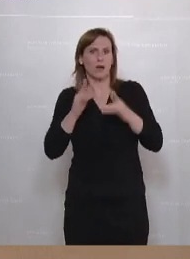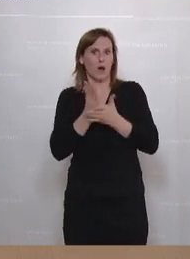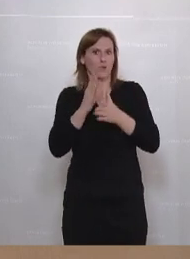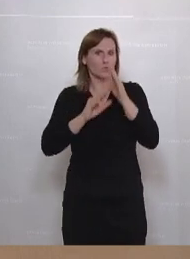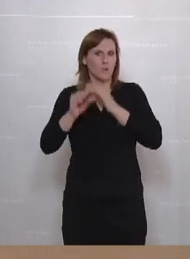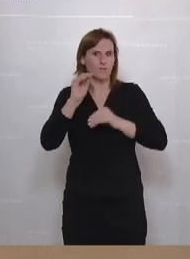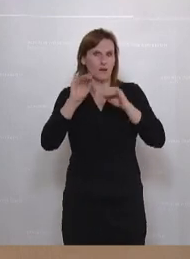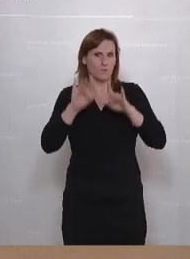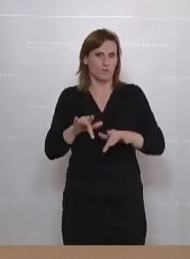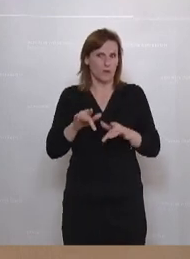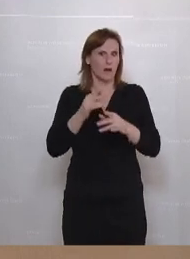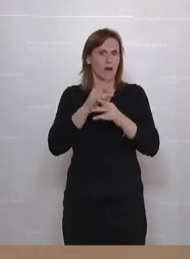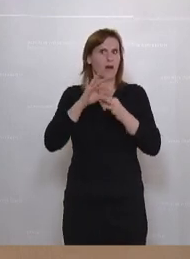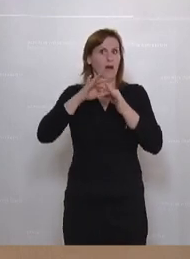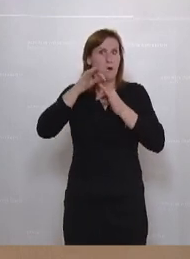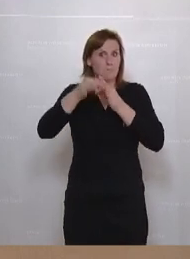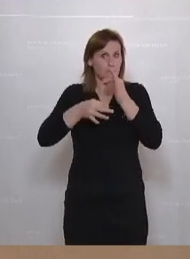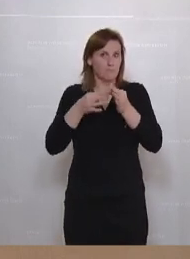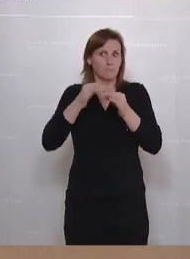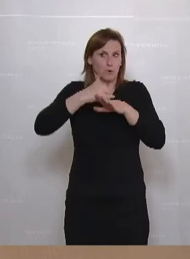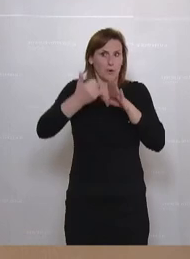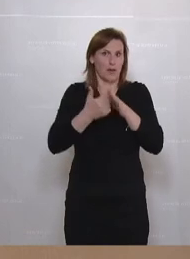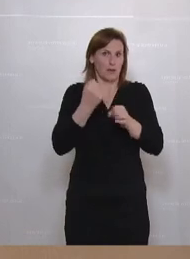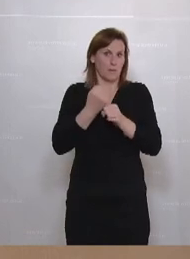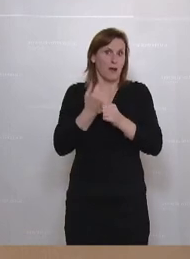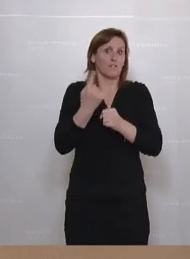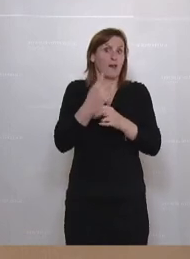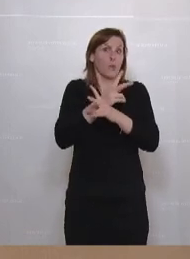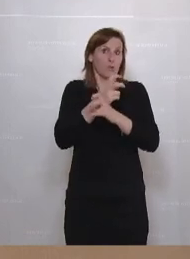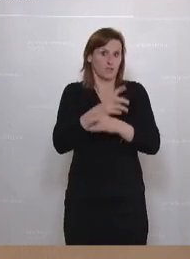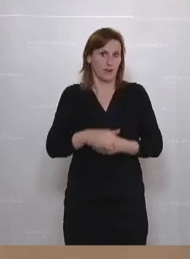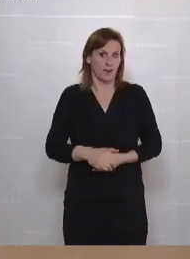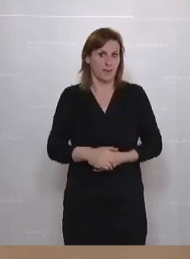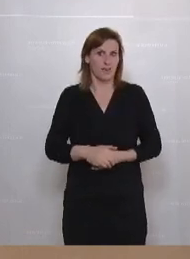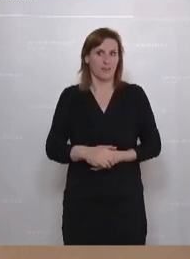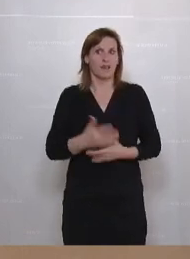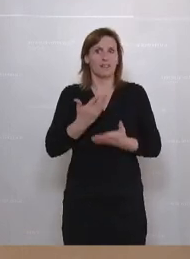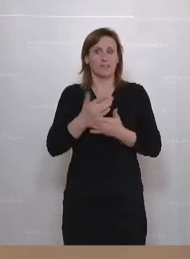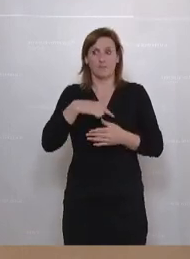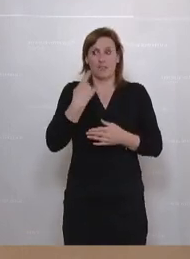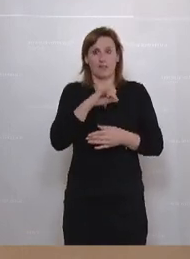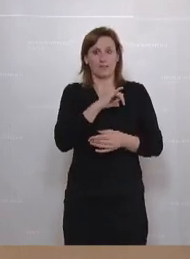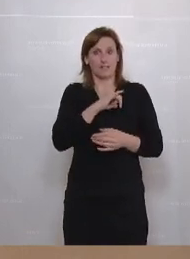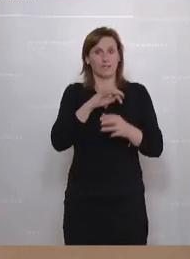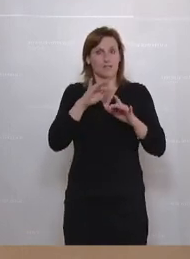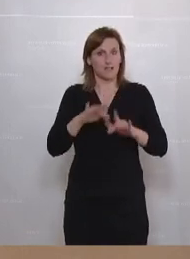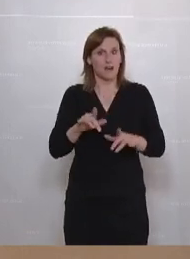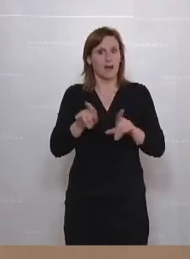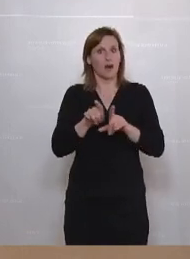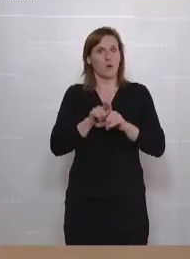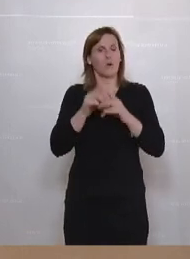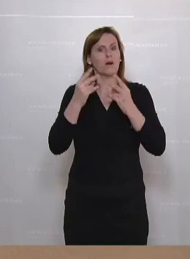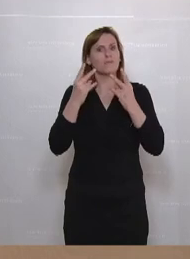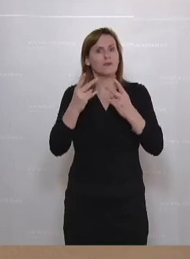das ist ein Projekt, das von Österreich betrieben wird. Also unser Ansatz ist natürlich unser Interesse auch, und das sage ich ganz offen, als